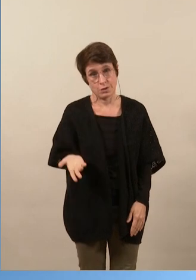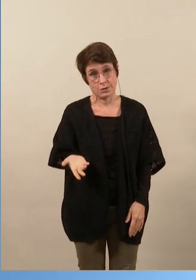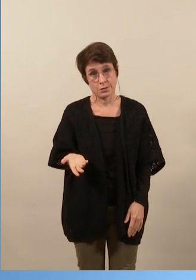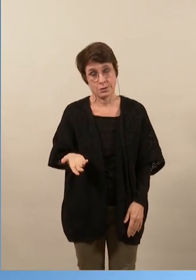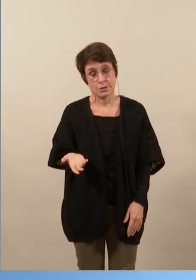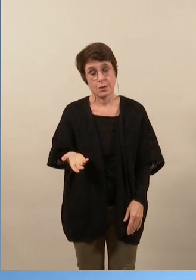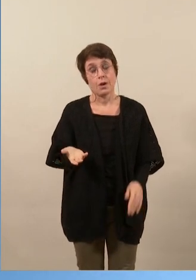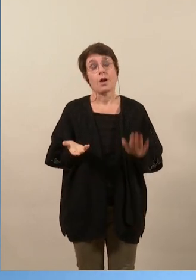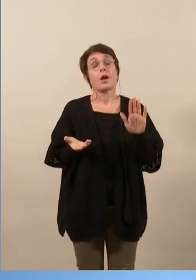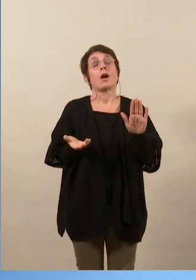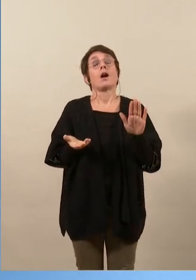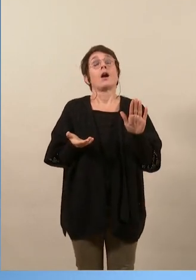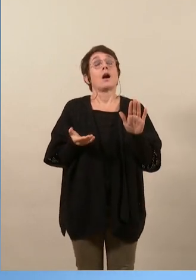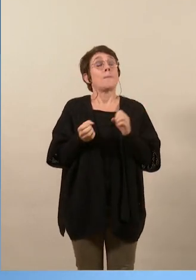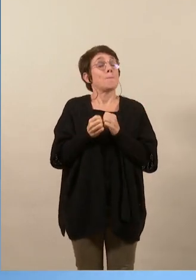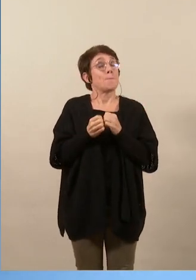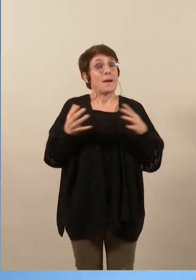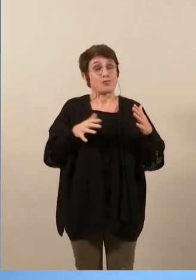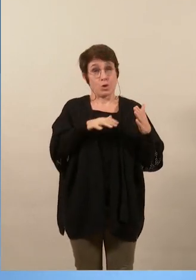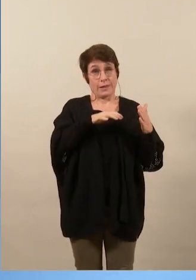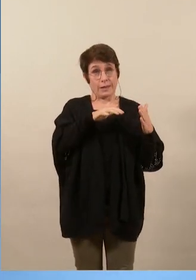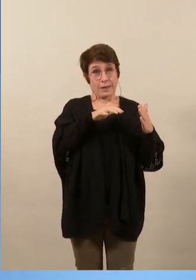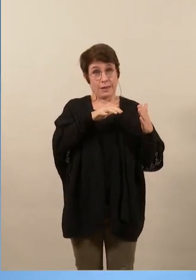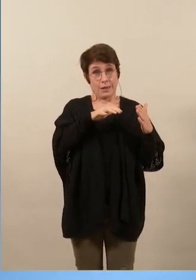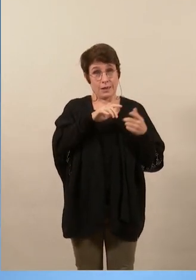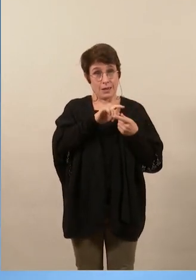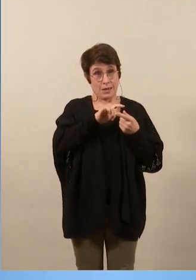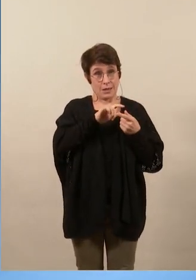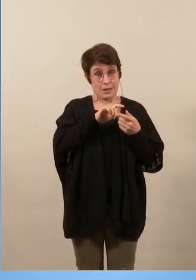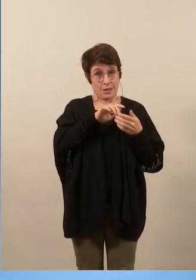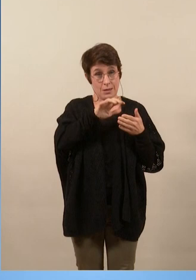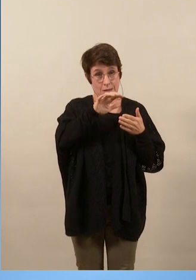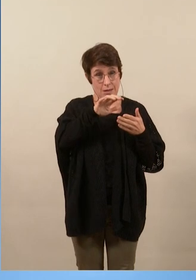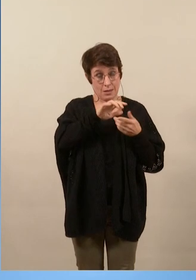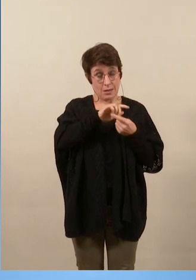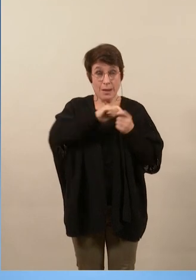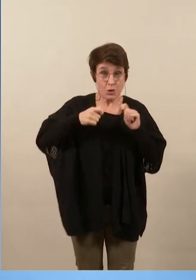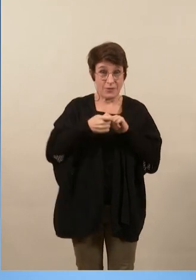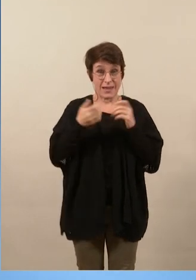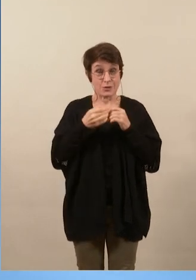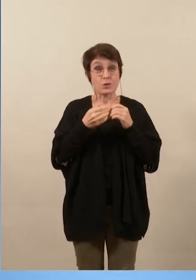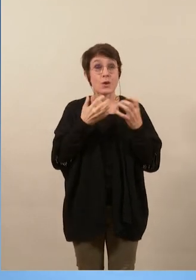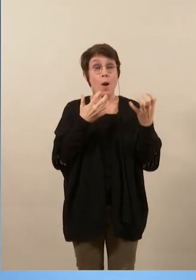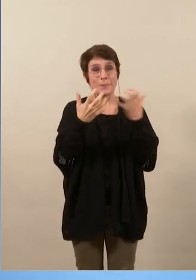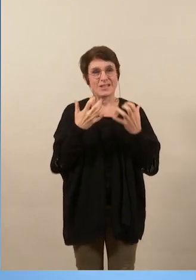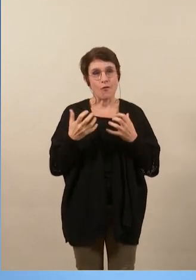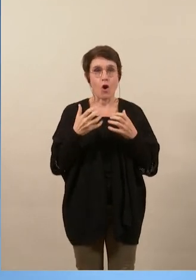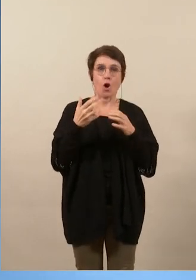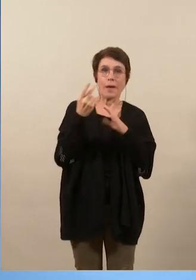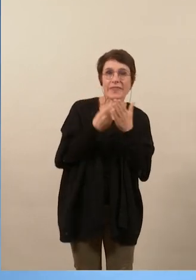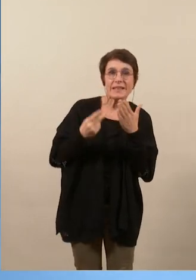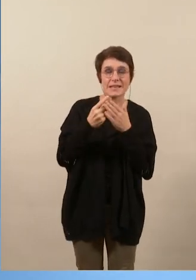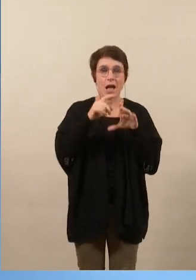une grande partie de la modification c'est juste de la mise en forme comme ça vous a été dit et